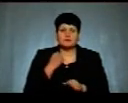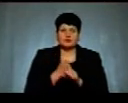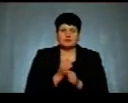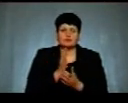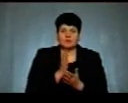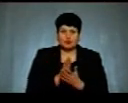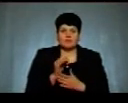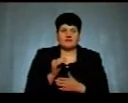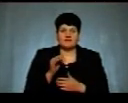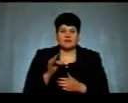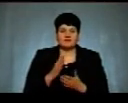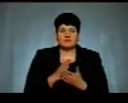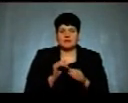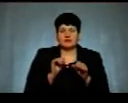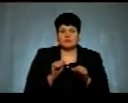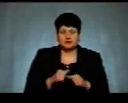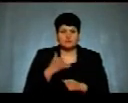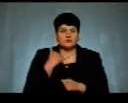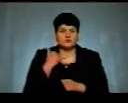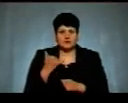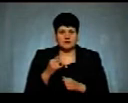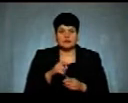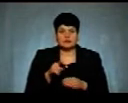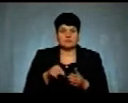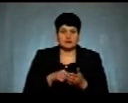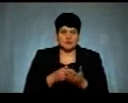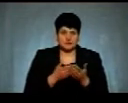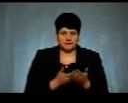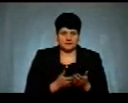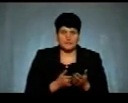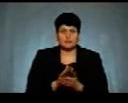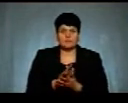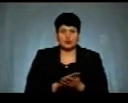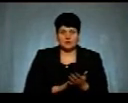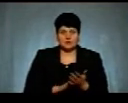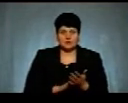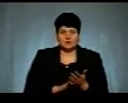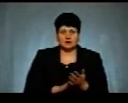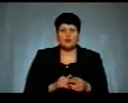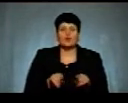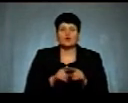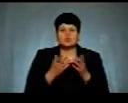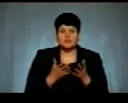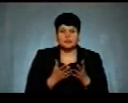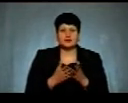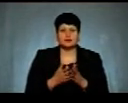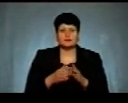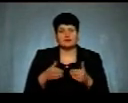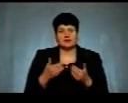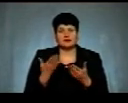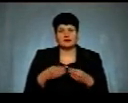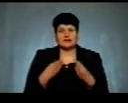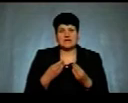прямому ефірі, ви ще маєте можливість зателефонувати і поставити своє питання. А ми продовжуємо. Отже, які переваги дає військова